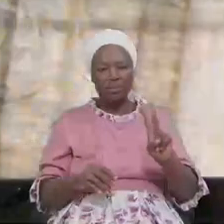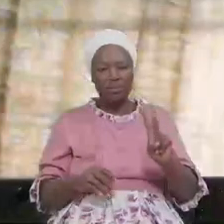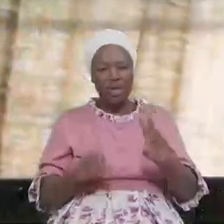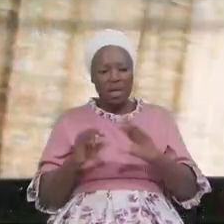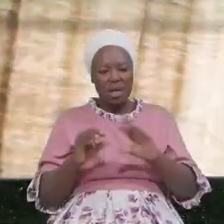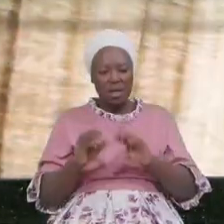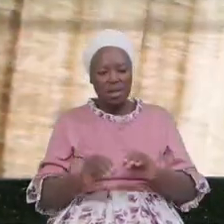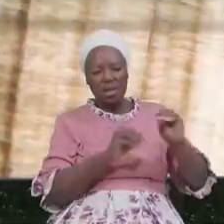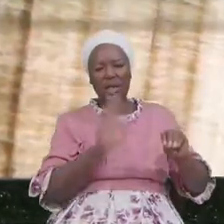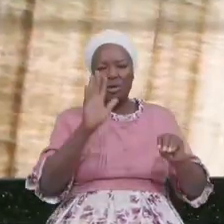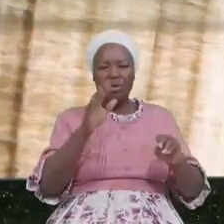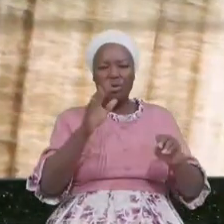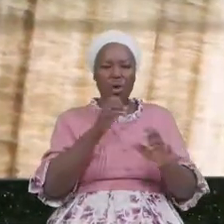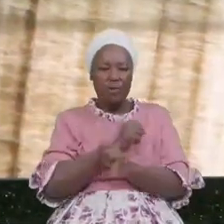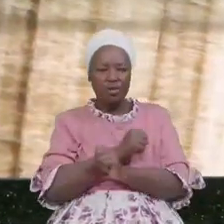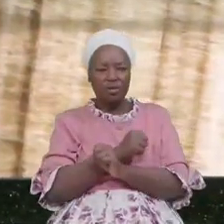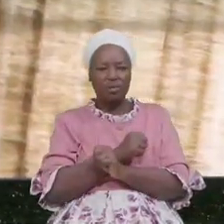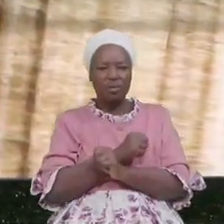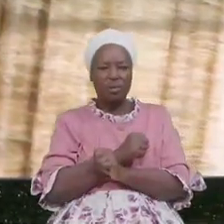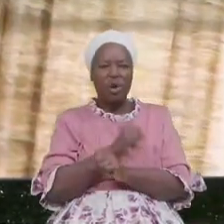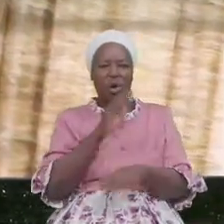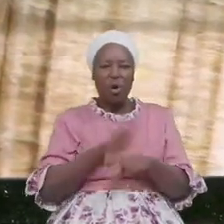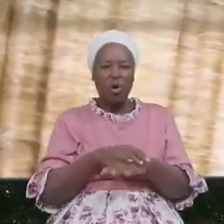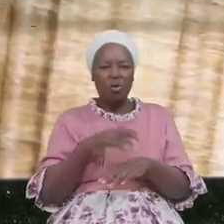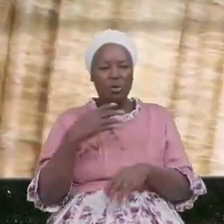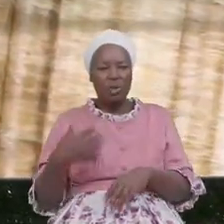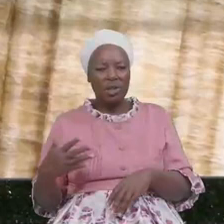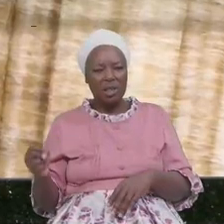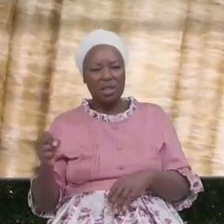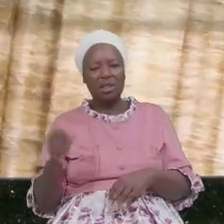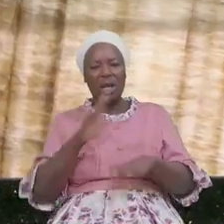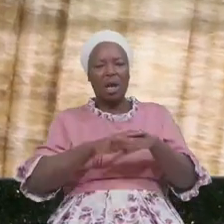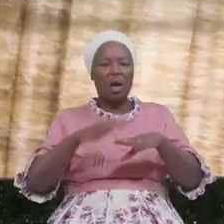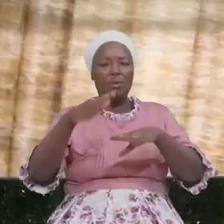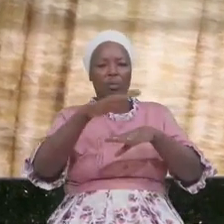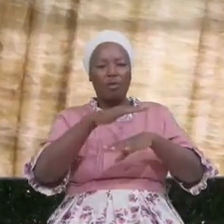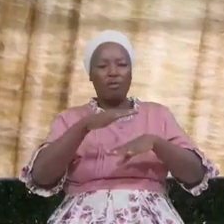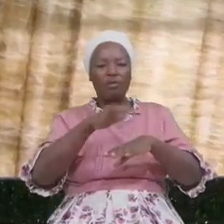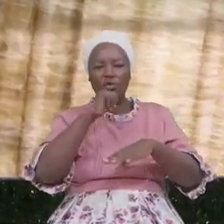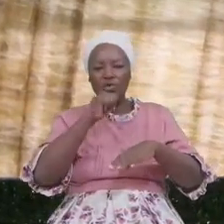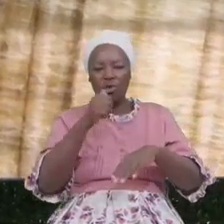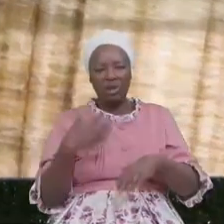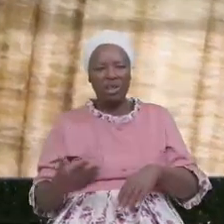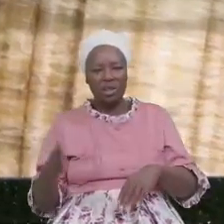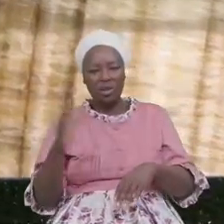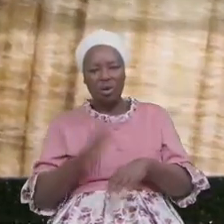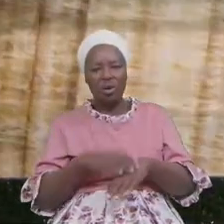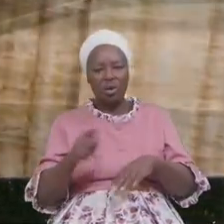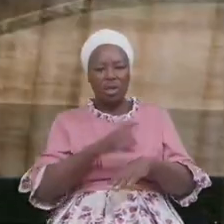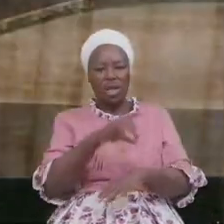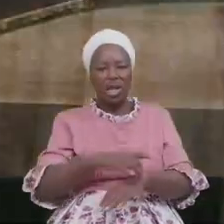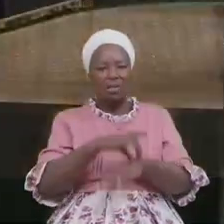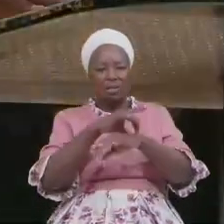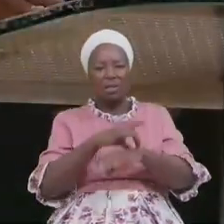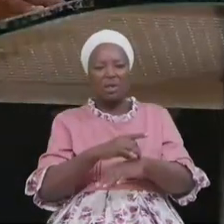Affectionnez-vous aux choses d'en haut, et non à celles qui sont sur la terre. Verset 3. Car vous